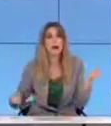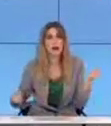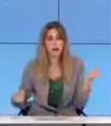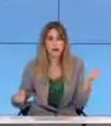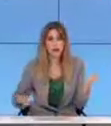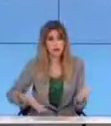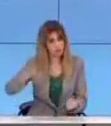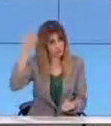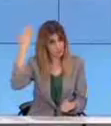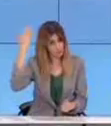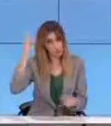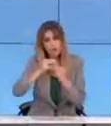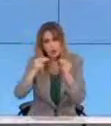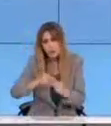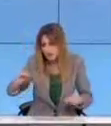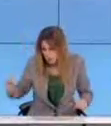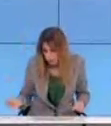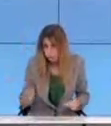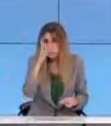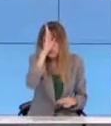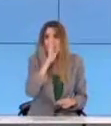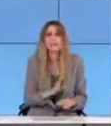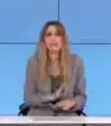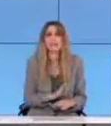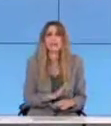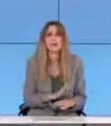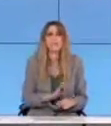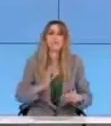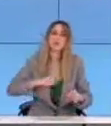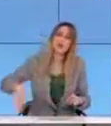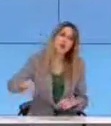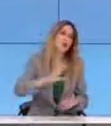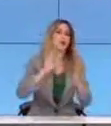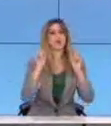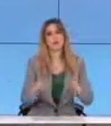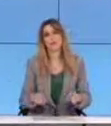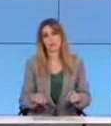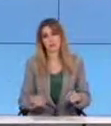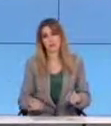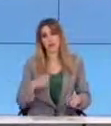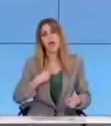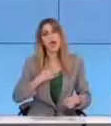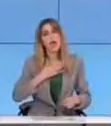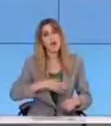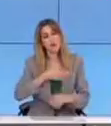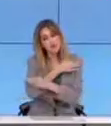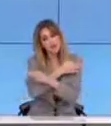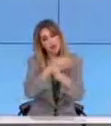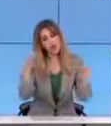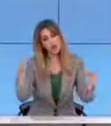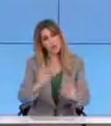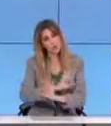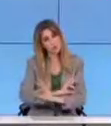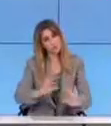Ο ελληνικός λοιπόν κυρίαρχος θα κρίνει και θα αποφασίσει. Αυτό που εγώ θα ήθελα σήμερα να εγγυηθώ απέναντί σας